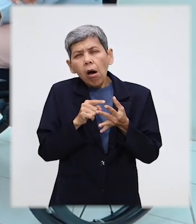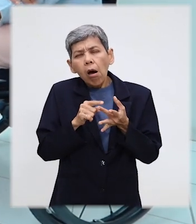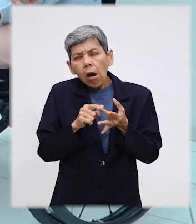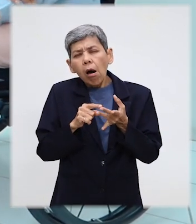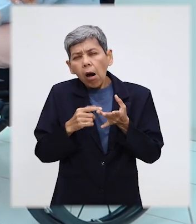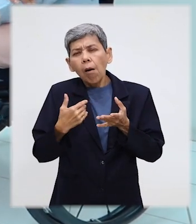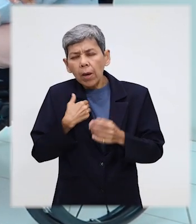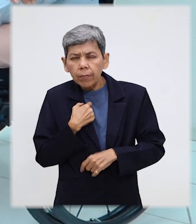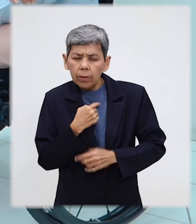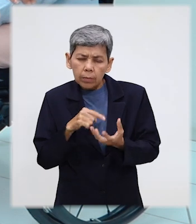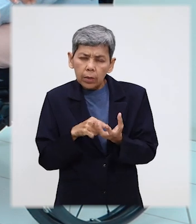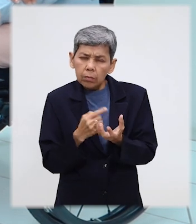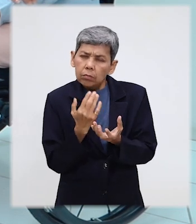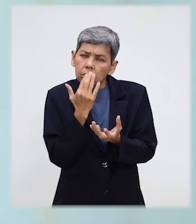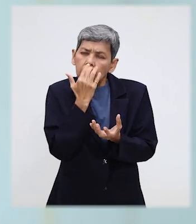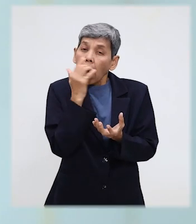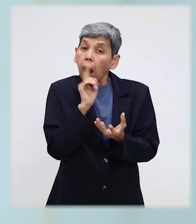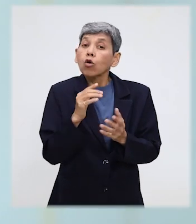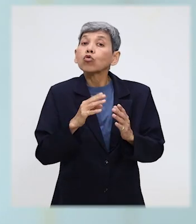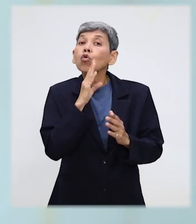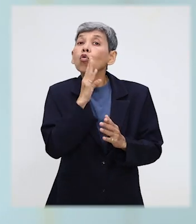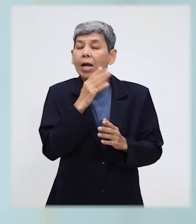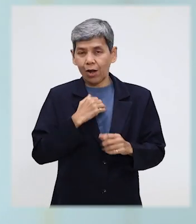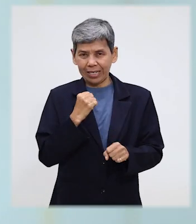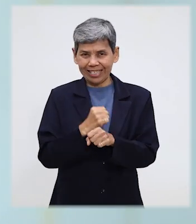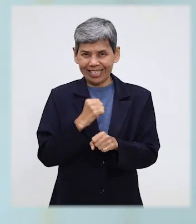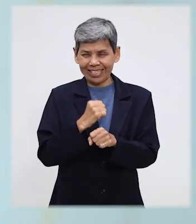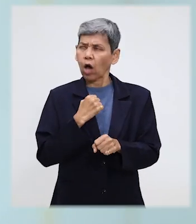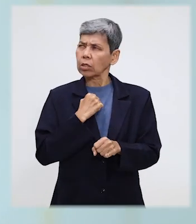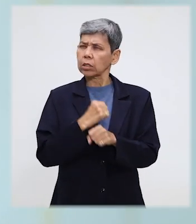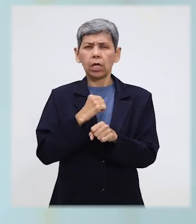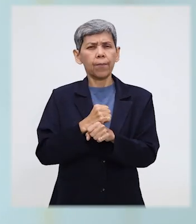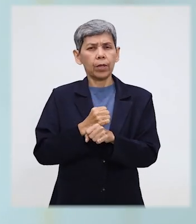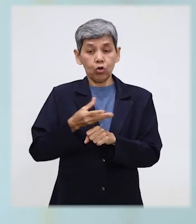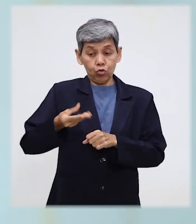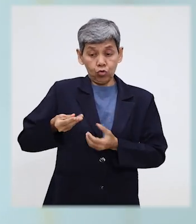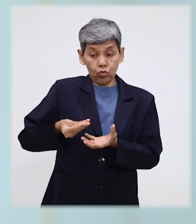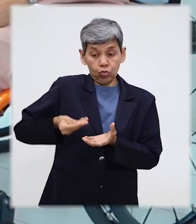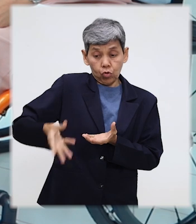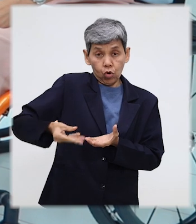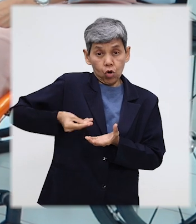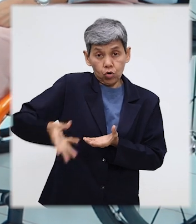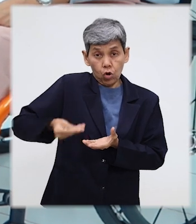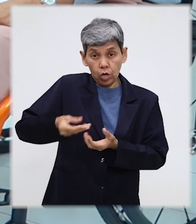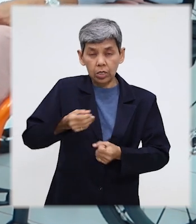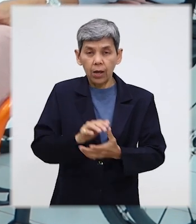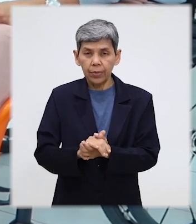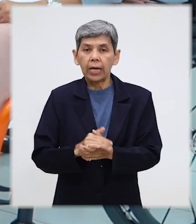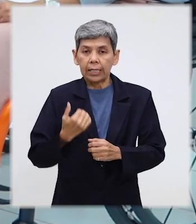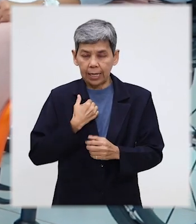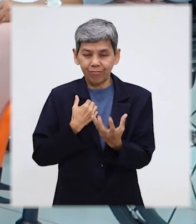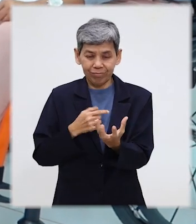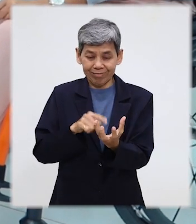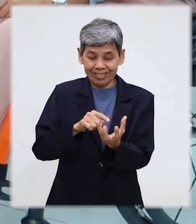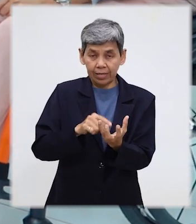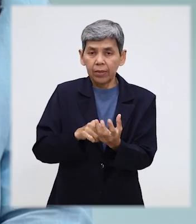การว่าเอ๊ะได้กลิ่นอะไรบ้างอย่างเช่นเราตอนนั้นเราทำก็คือทอดมันเนาะใส่กะล